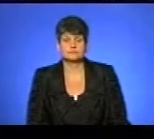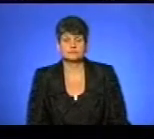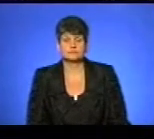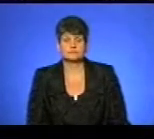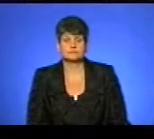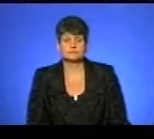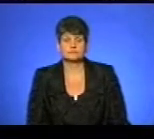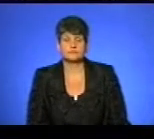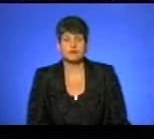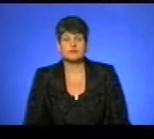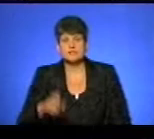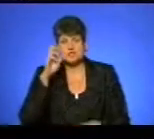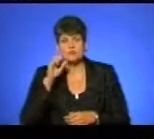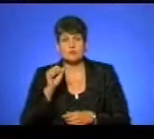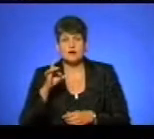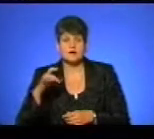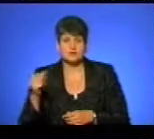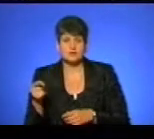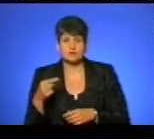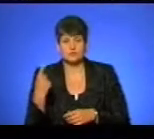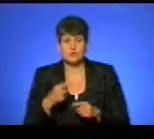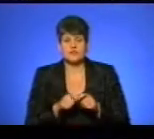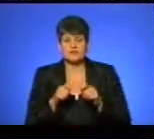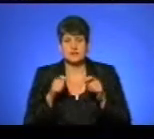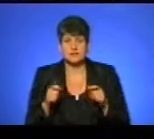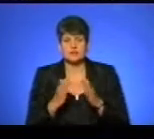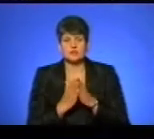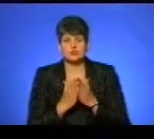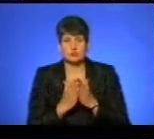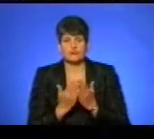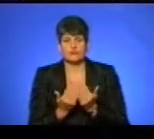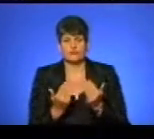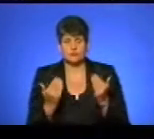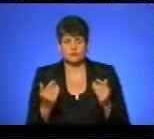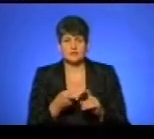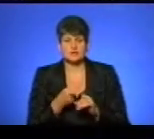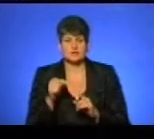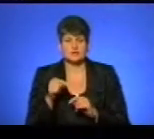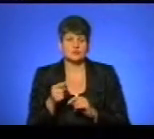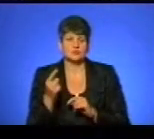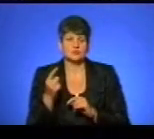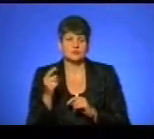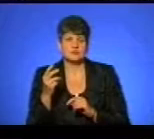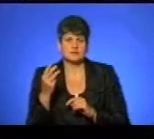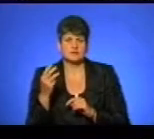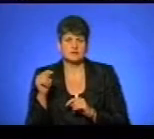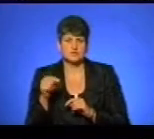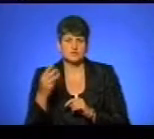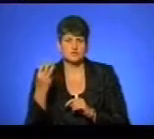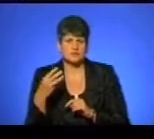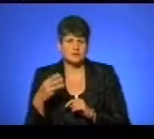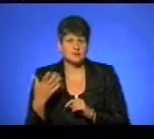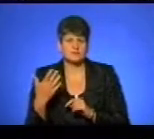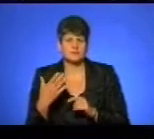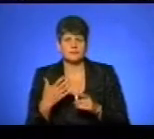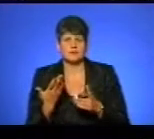У Державному архіві Тернопільської області відкрили книжкову виставку, присвячену 1030-й річниці хрещення Русі. На виставці понад